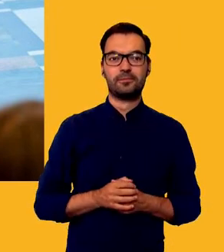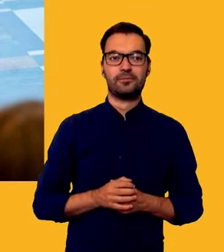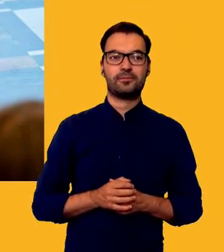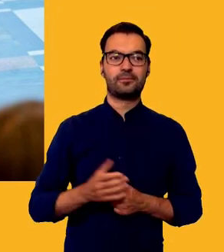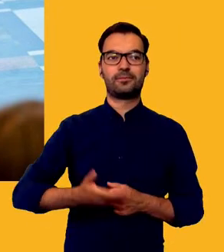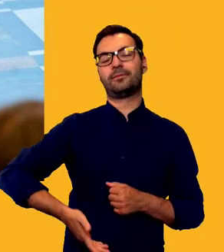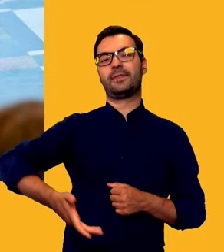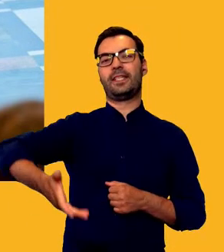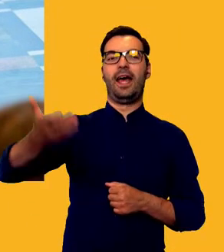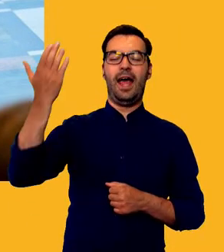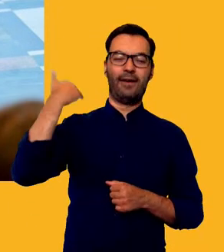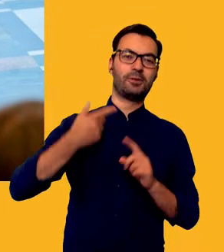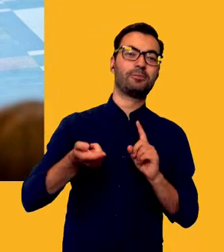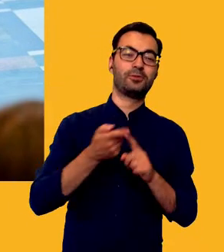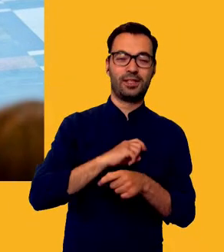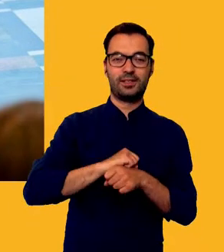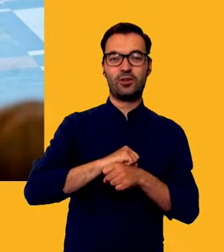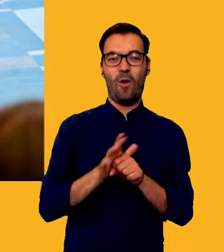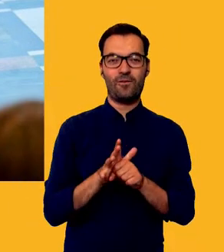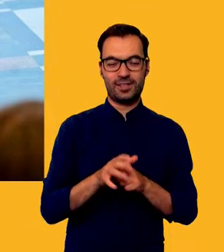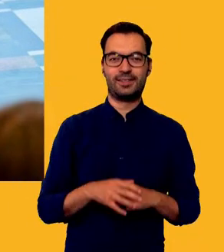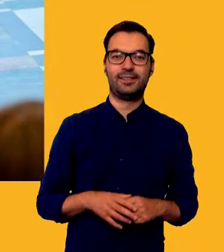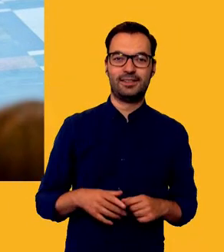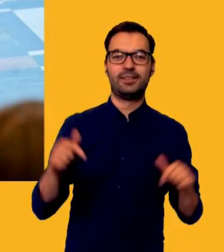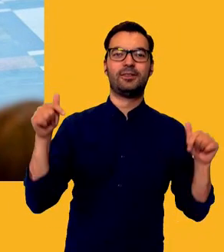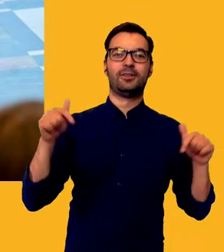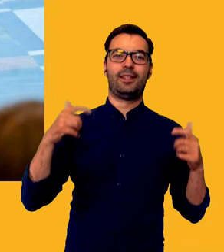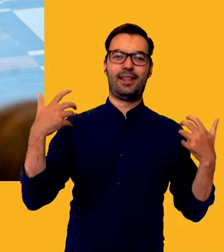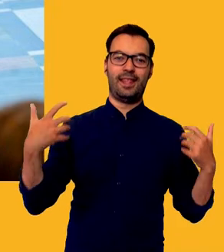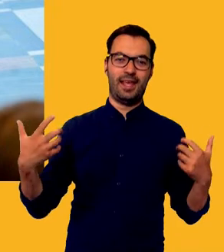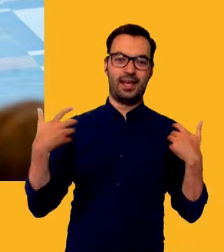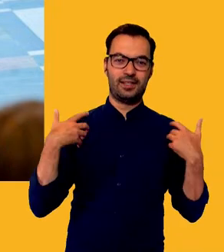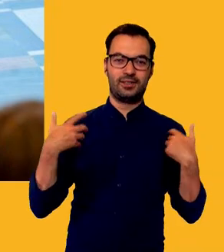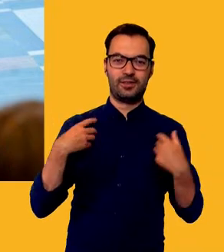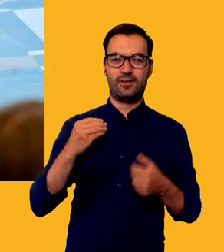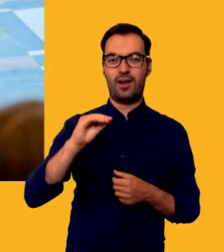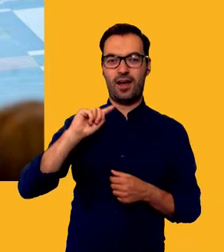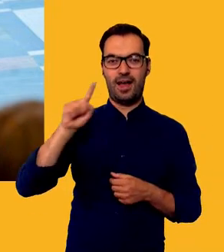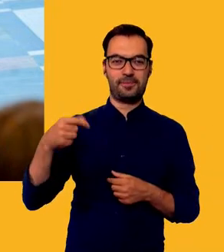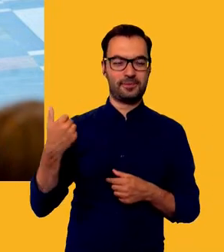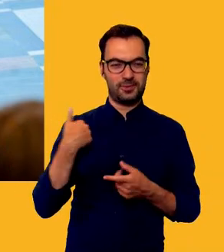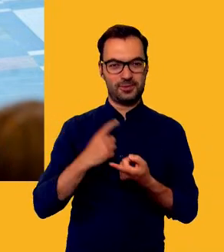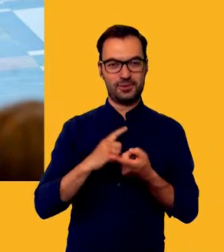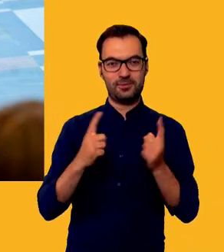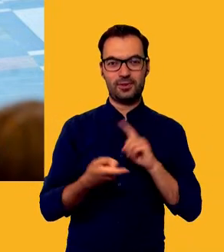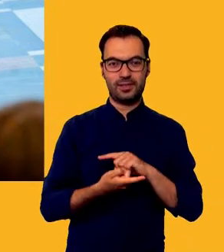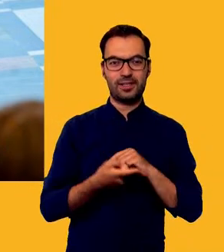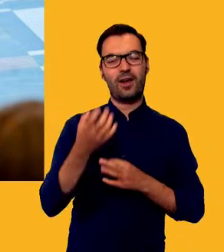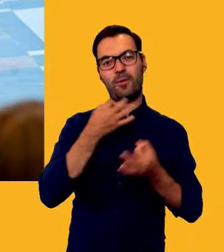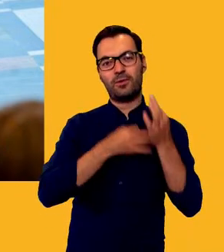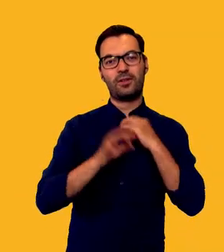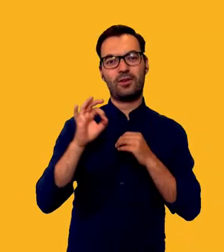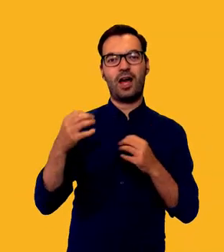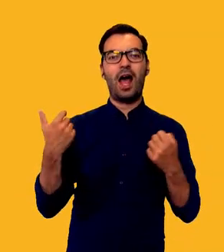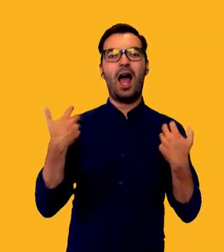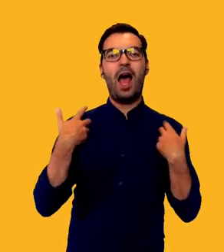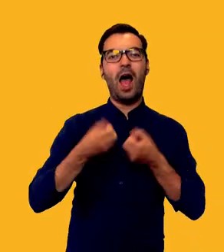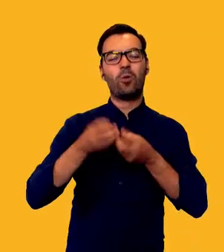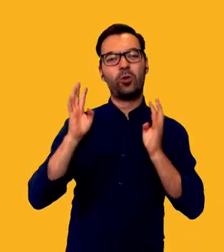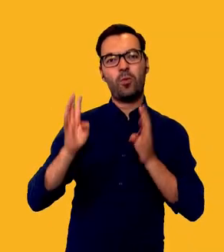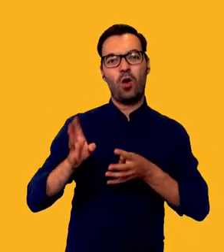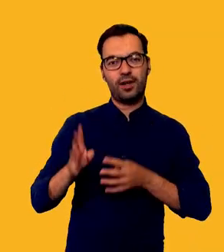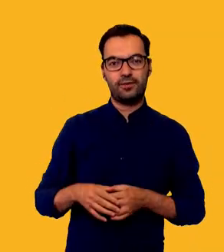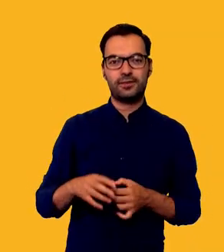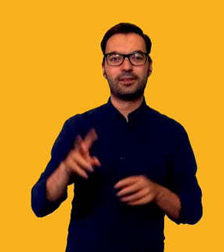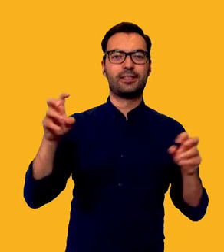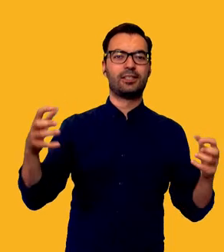z dawnych, przedpandemicznych czasów, kiedy spotykaliśmy się w Empiku na żywo i opowiadałaś o swojej autobiografii, o książce, która nazywa się